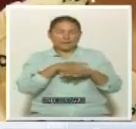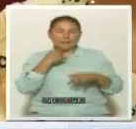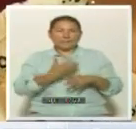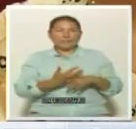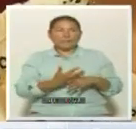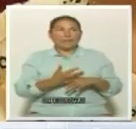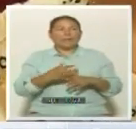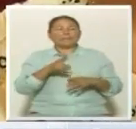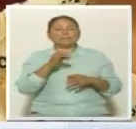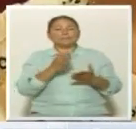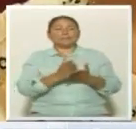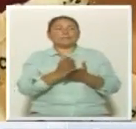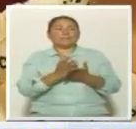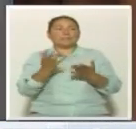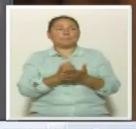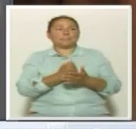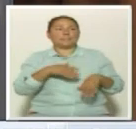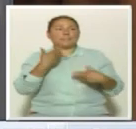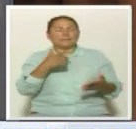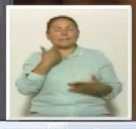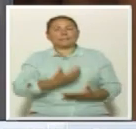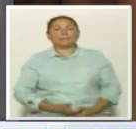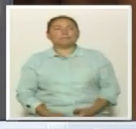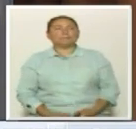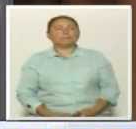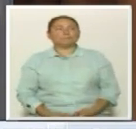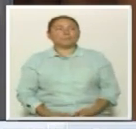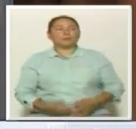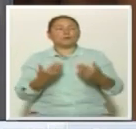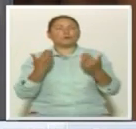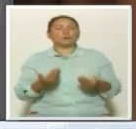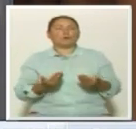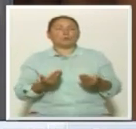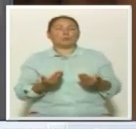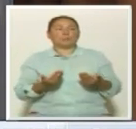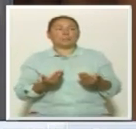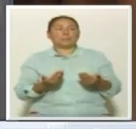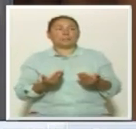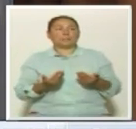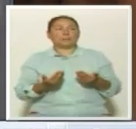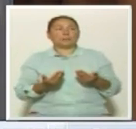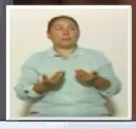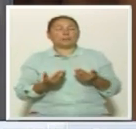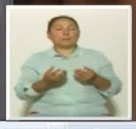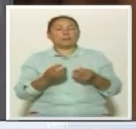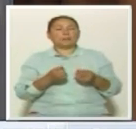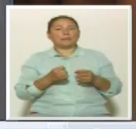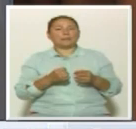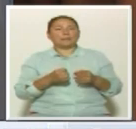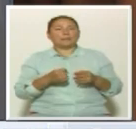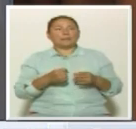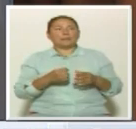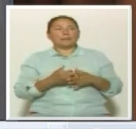жолындағы қызметтеріне табыс тіледі. Қазіргі таңда сол өздеріңіз берген анттарыңызға